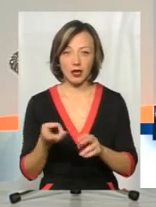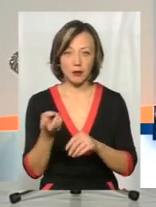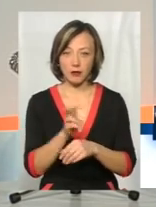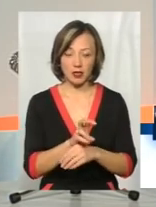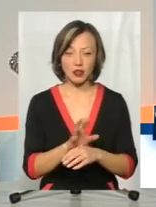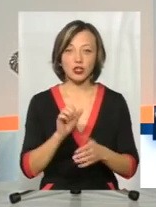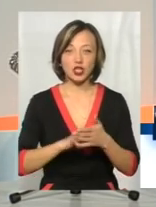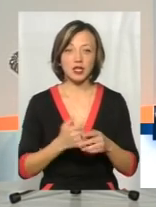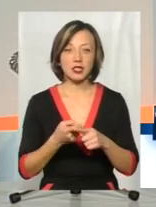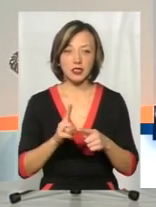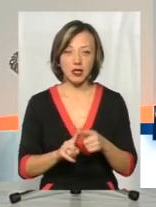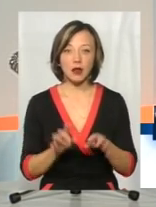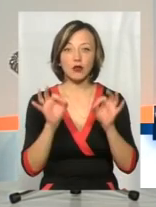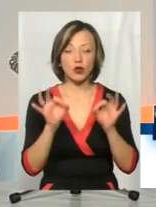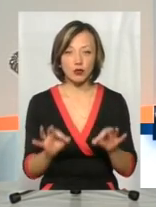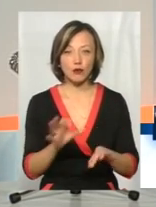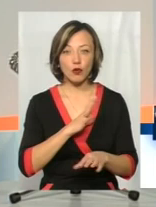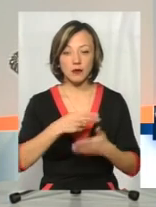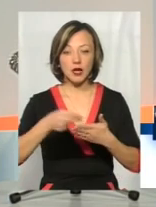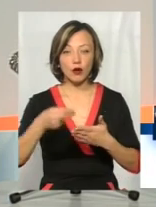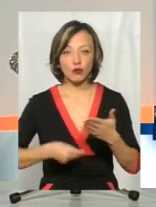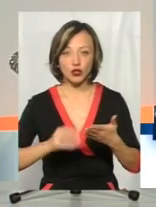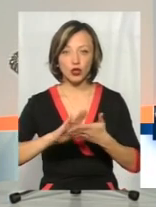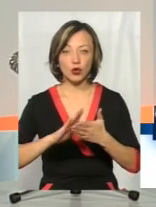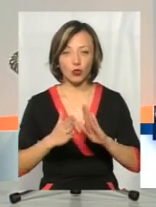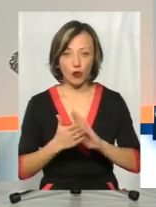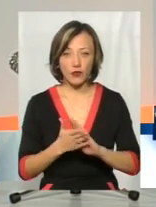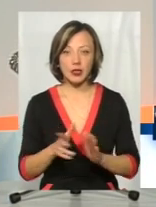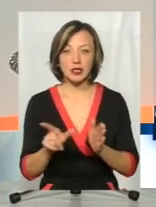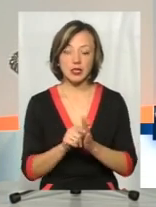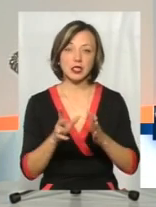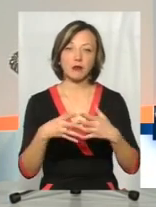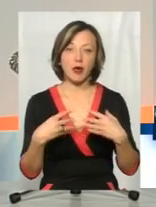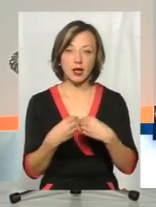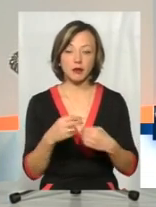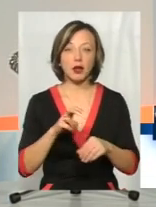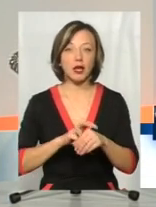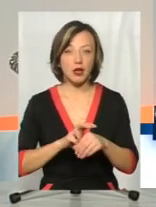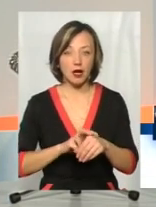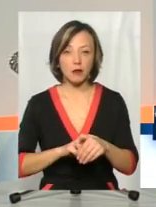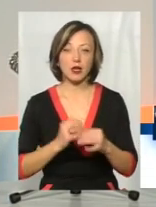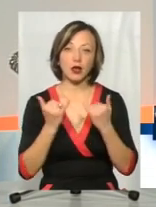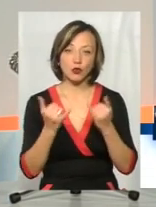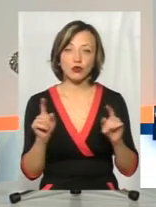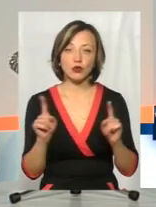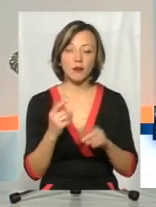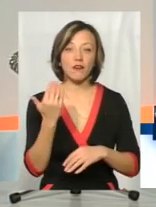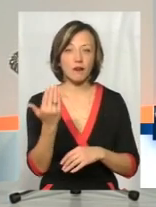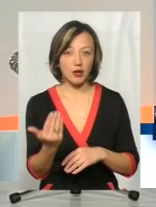прийде. Через те логічно було б заключити договір з сімейним лікарем, для того, щоб